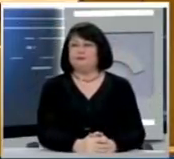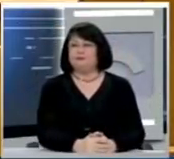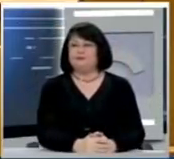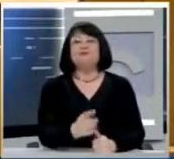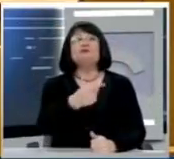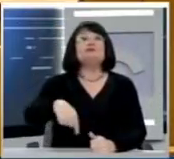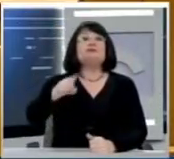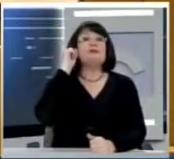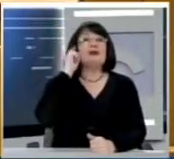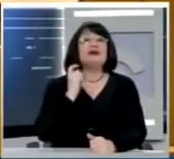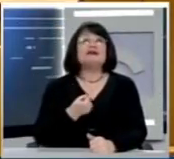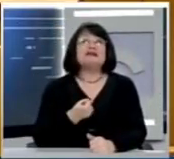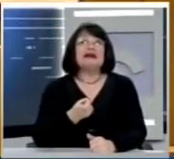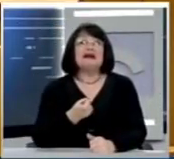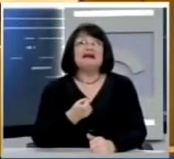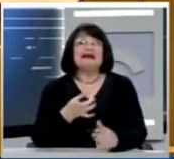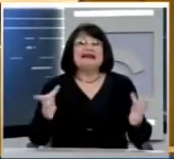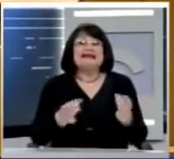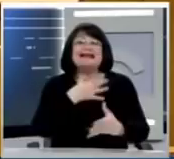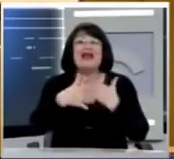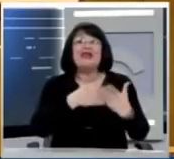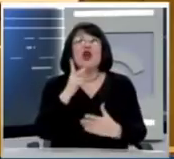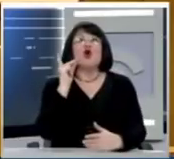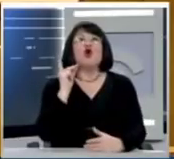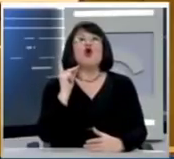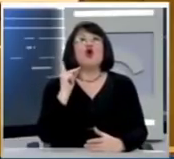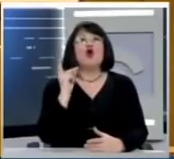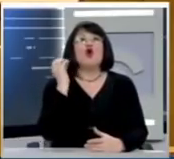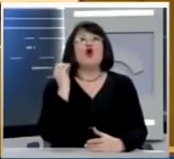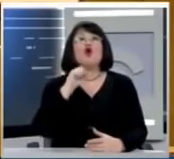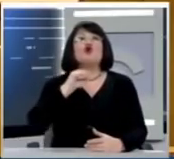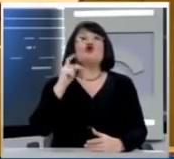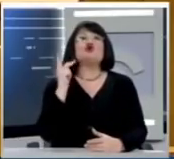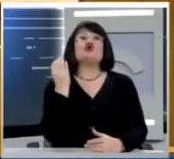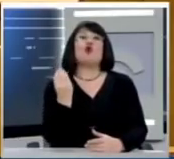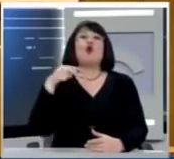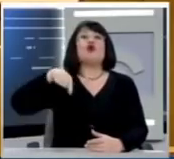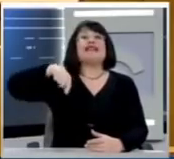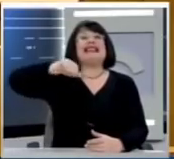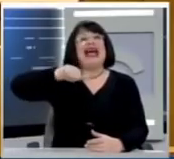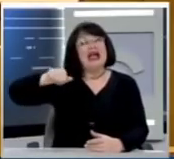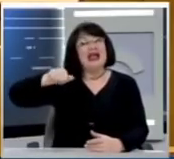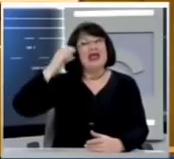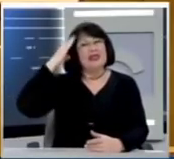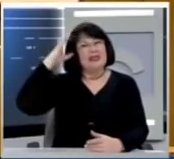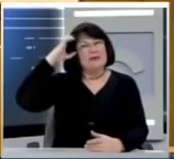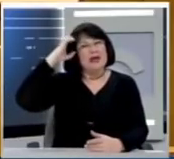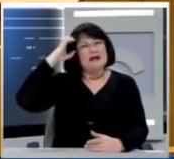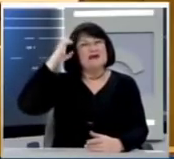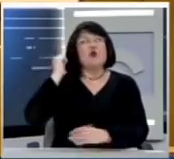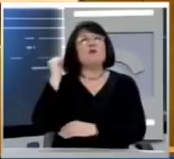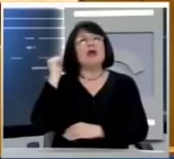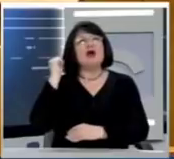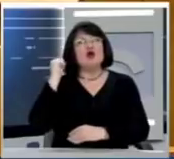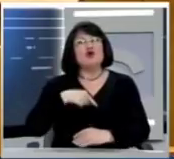γνωρίζετε, το περίφημο σκάνδαλο Κοσκοτά, το οποίο ταλαιπώρησε το πολιτικό σύστημα της χώρας, αφορούσε την υπεξαίρεση